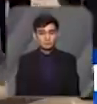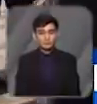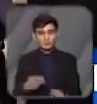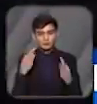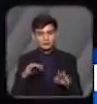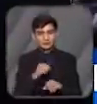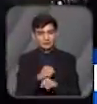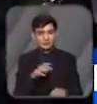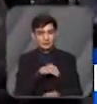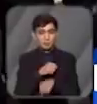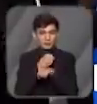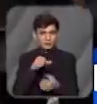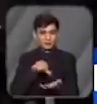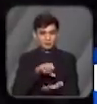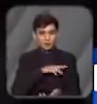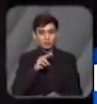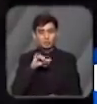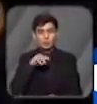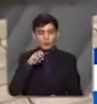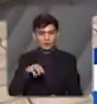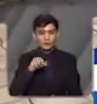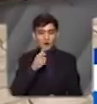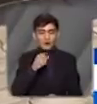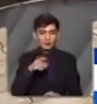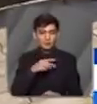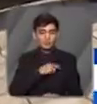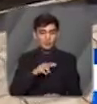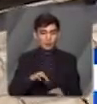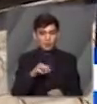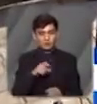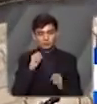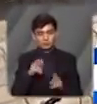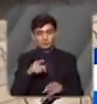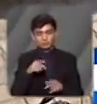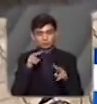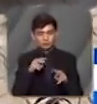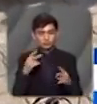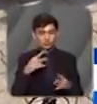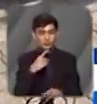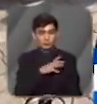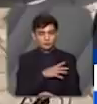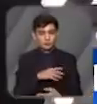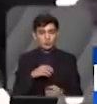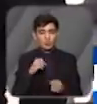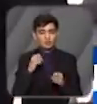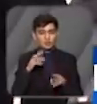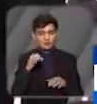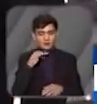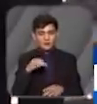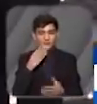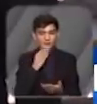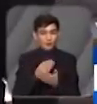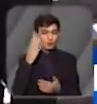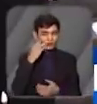Рұқсат етілмеген митингке келгендер Дулат Ағаділдің өлімі оған қауіпсіздік қамтамасыз етілмеудің салдары деп санайды. Белсенділер саяси көзқарастары